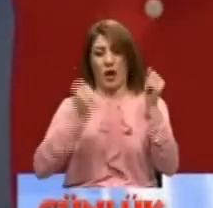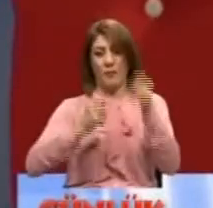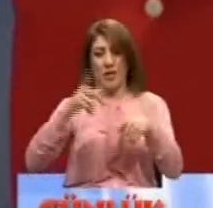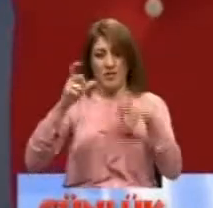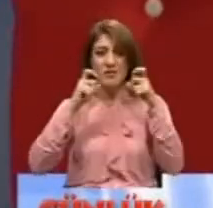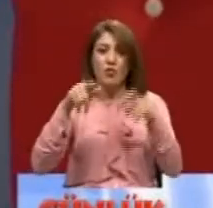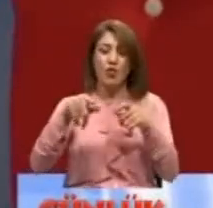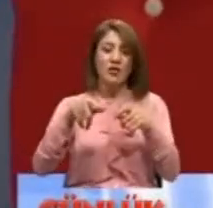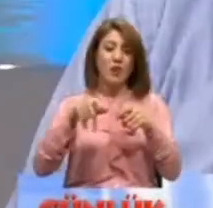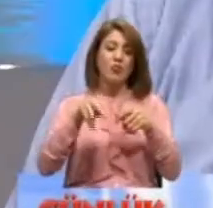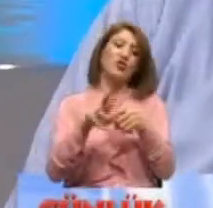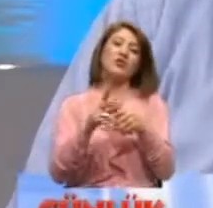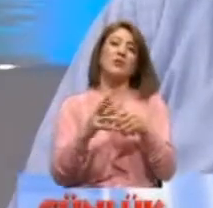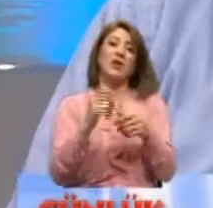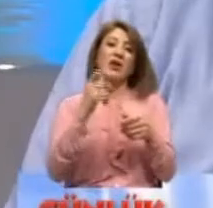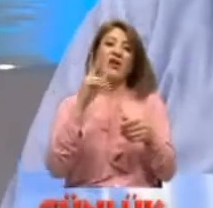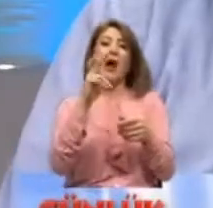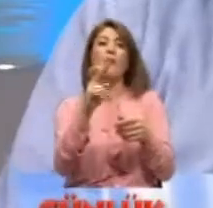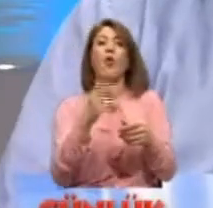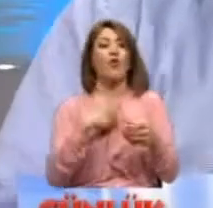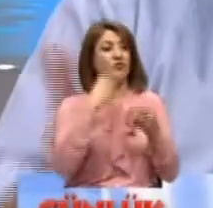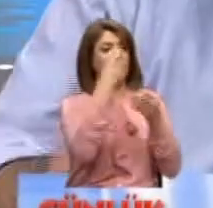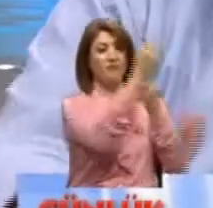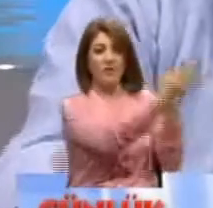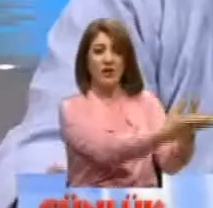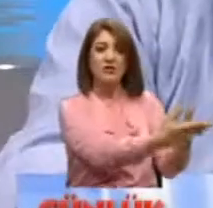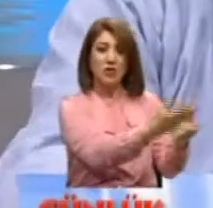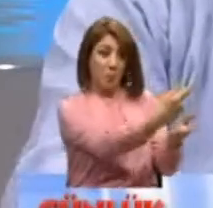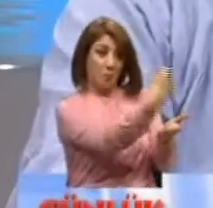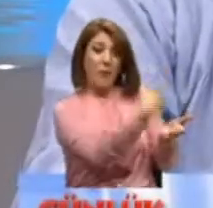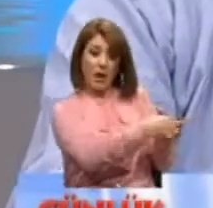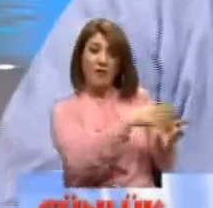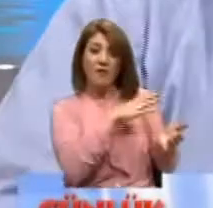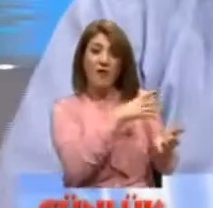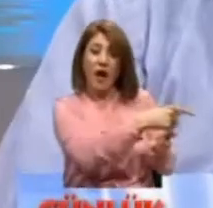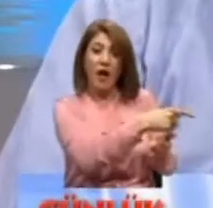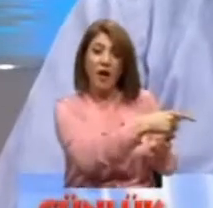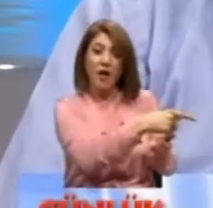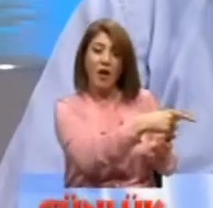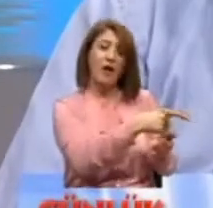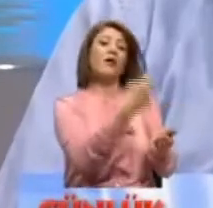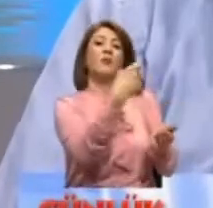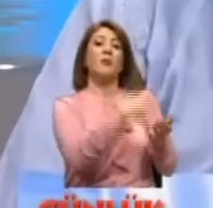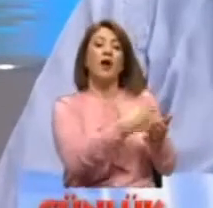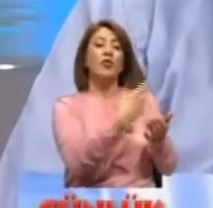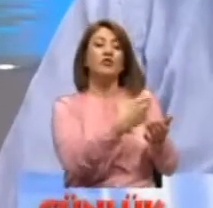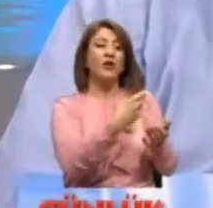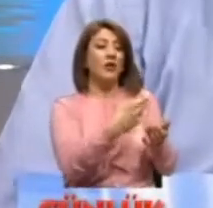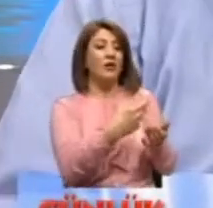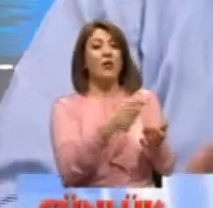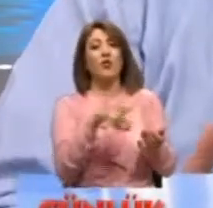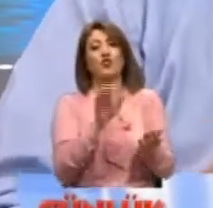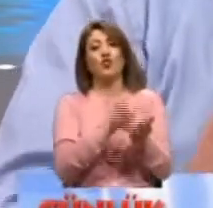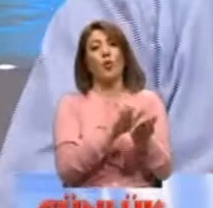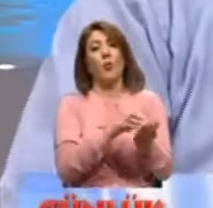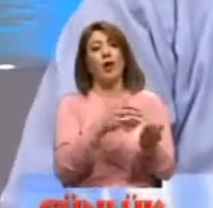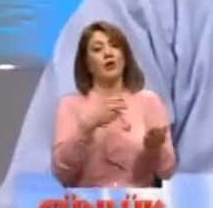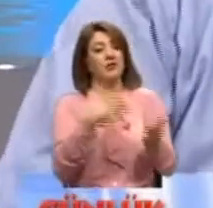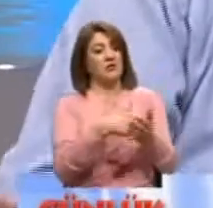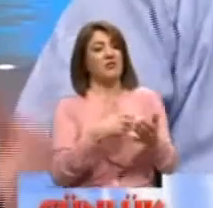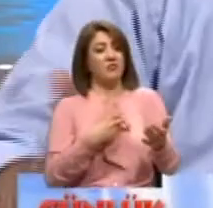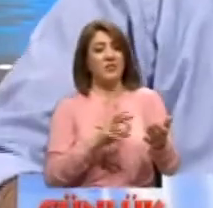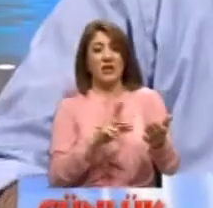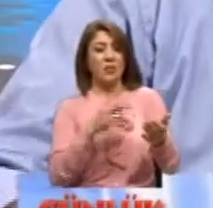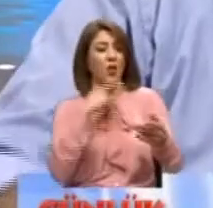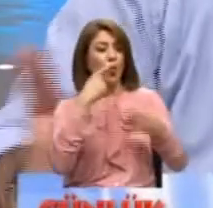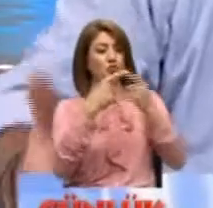çaresi bu, ne yapsın? Allah Allah, kasko böyle olursa para mı? Ya köpek... Yok hani kaza işte kusuru yok kaskodan. Allah Allah, köpeğin ağzından bunu ama veriyorsa helal olsun. Ama bu arada gülüyoruz